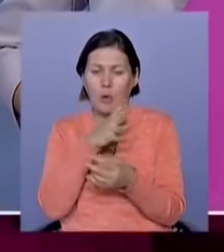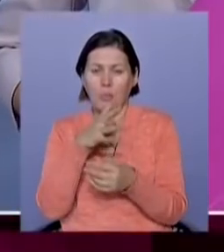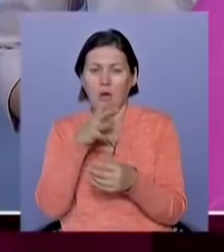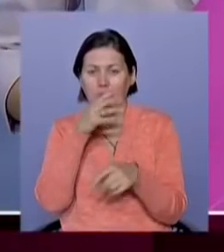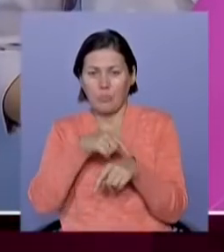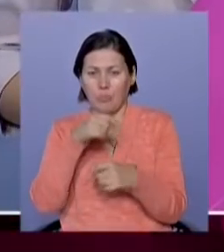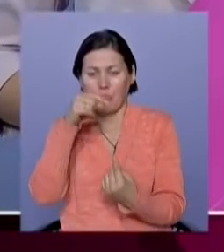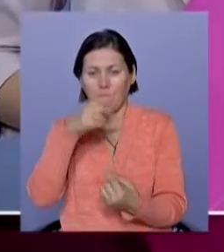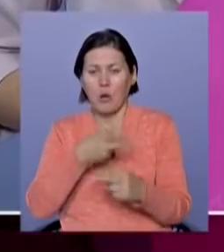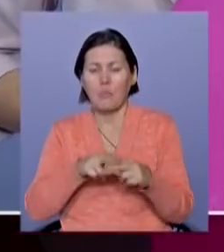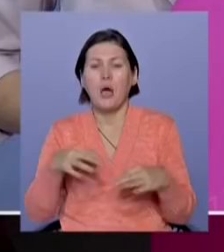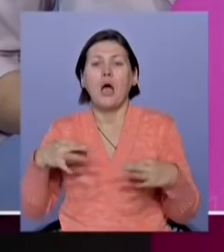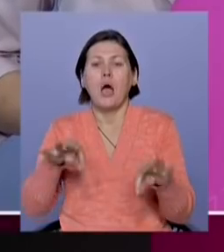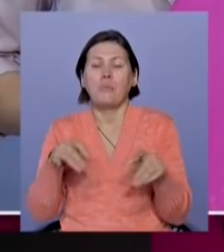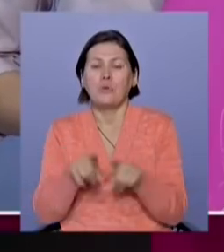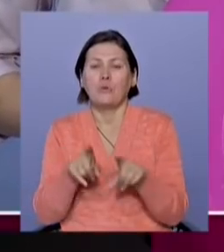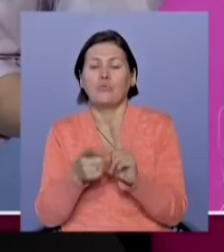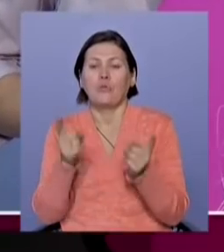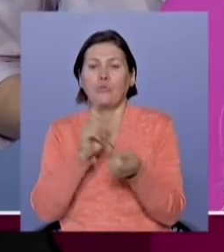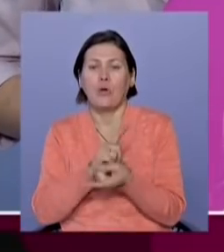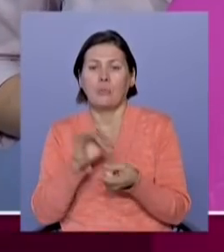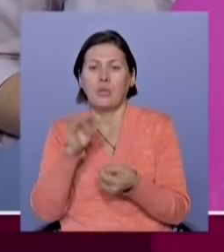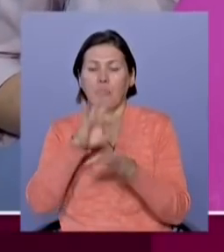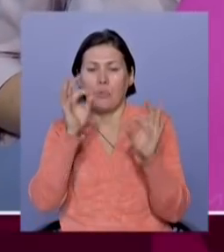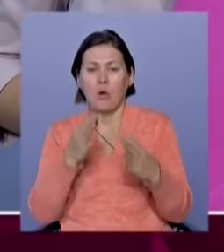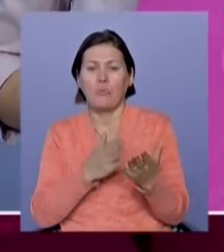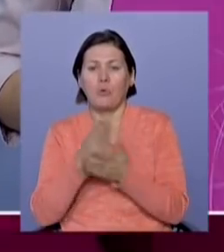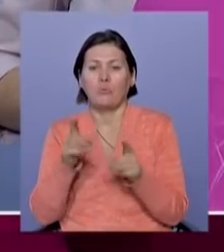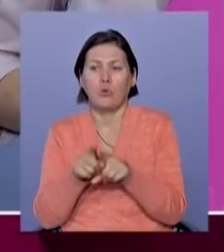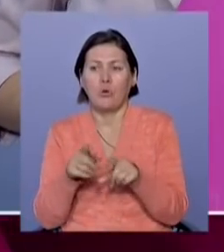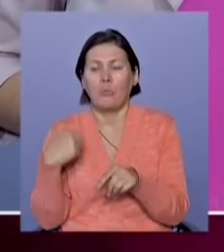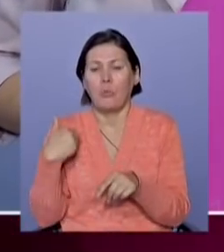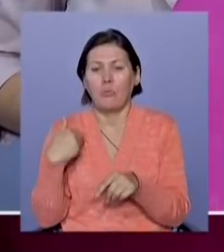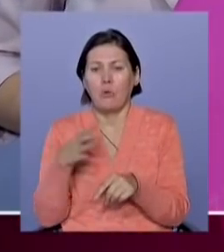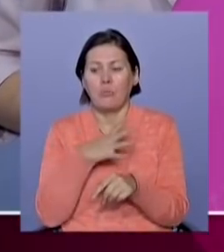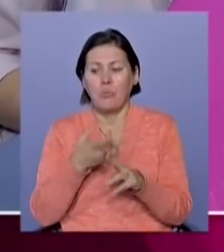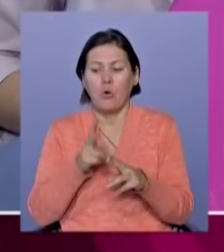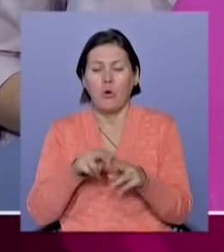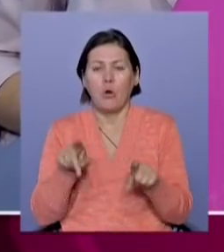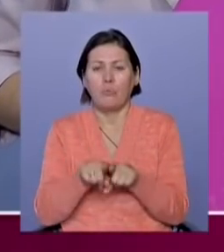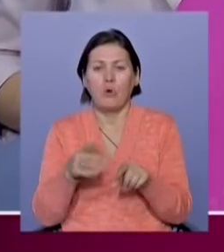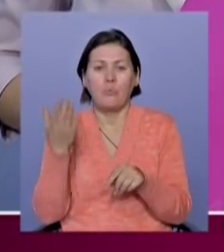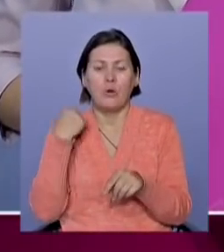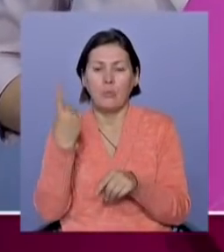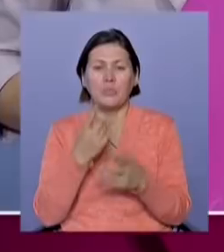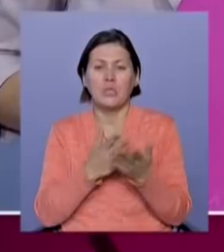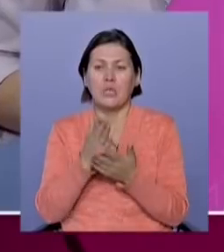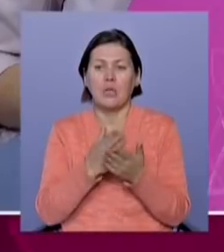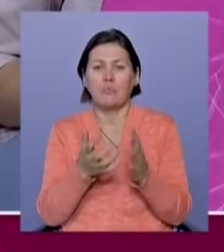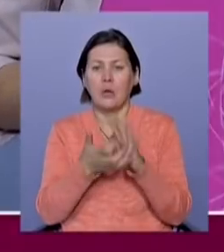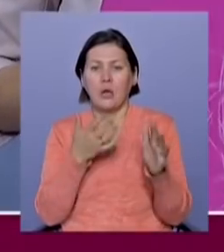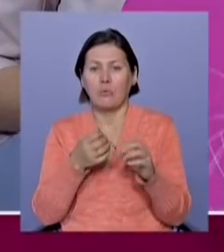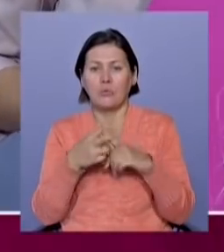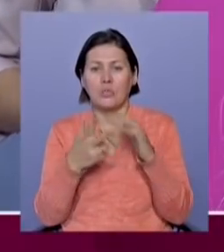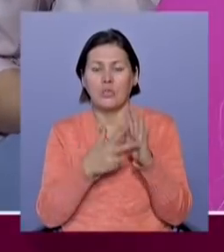Қуантарлығы Алматыдағы транспорт жүйесіндегі өзгерістер жедел жәрдем қызметіне де пайдасын тигізіп жатыр екен. Бұрын бірінші санатты шақырылымға